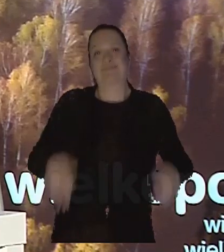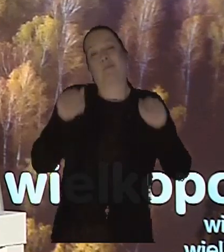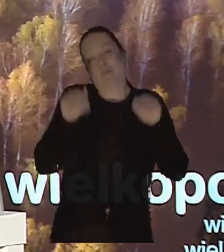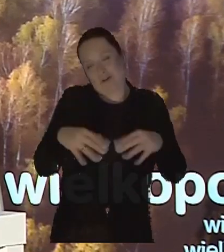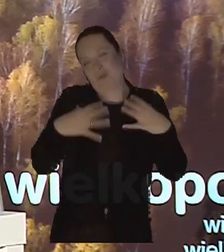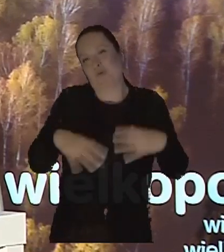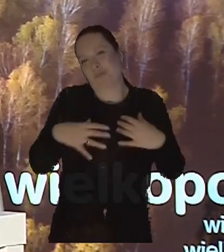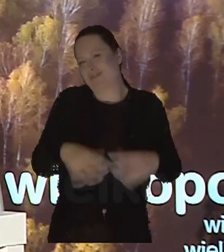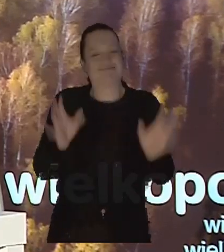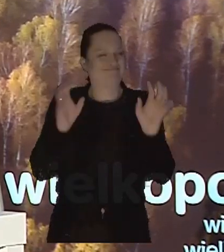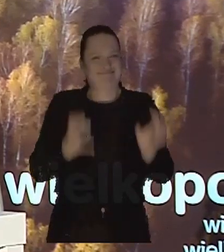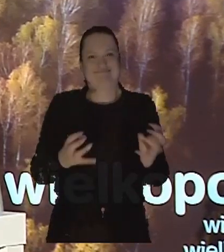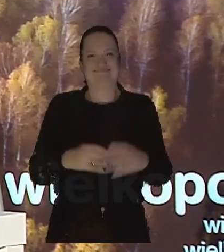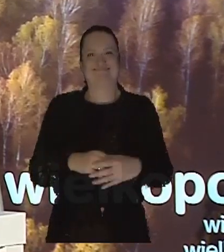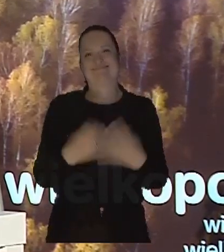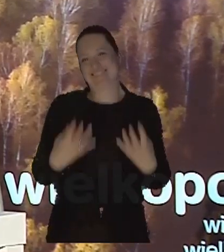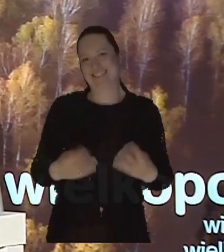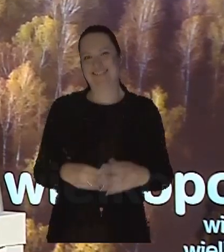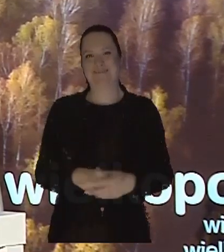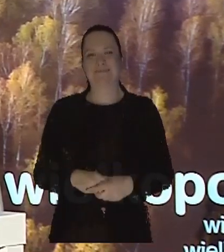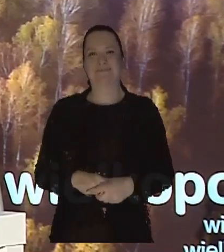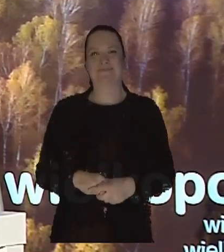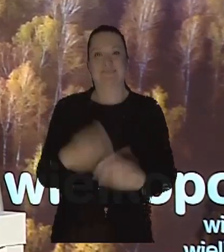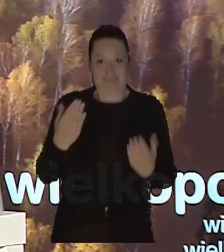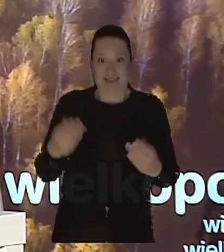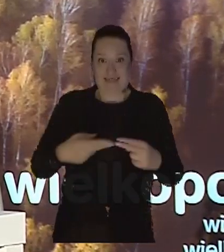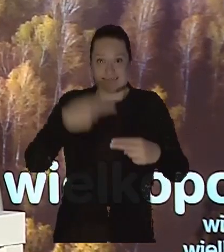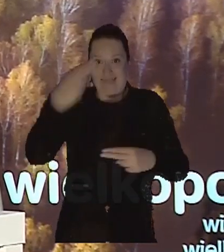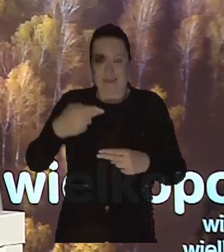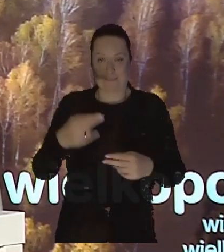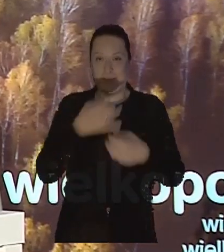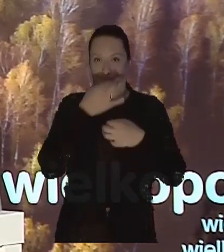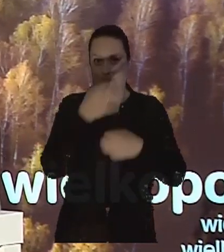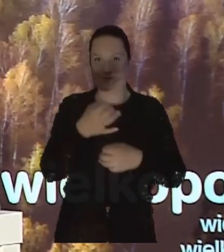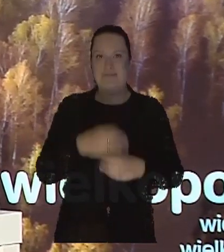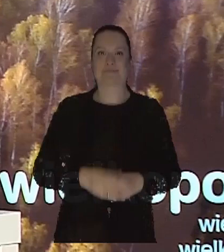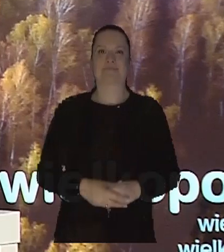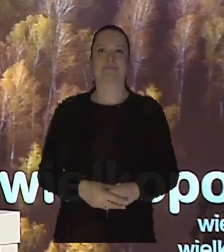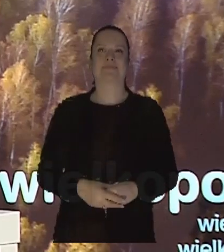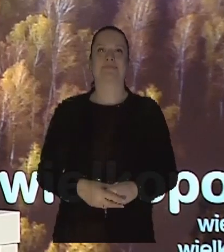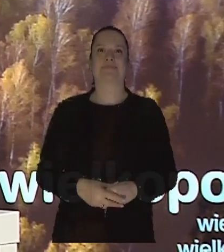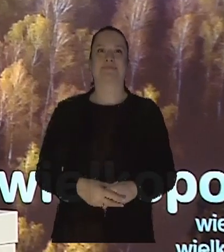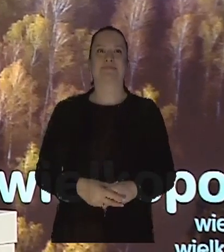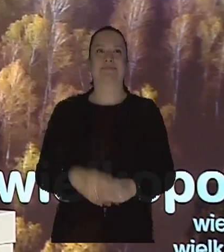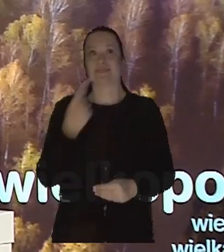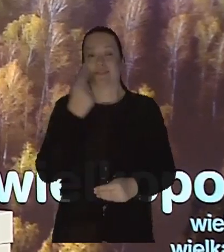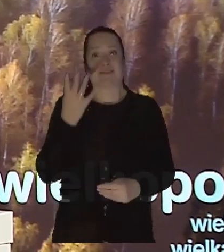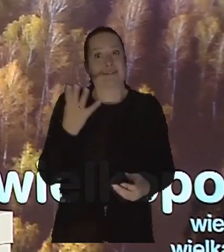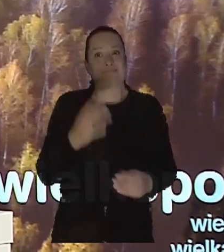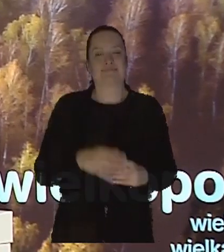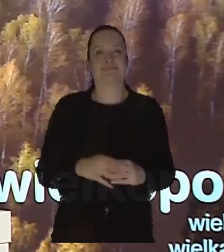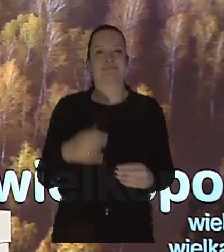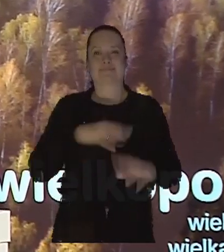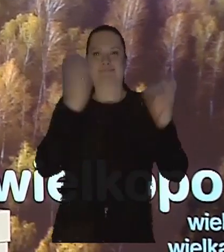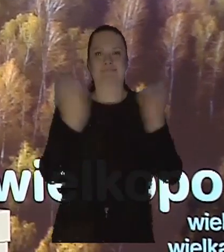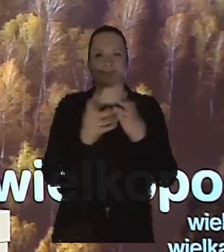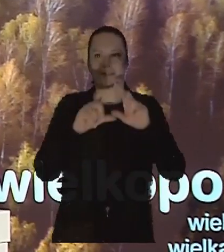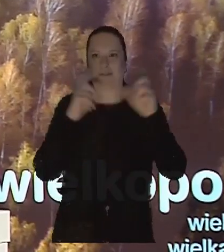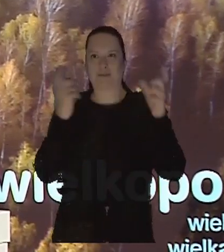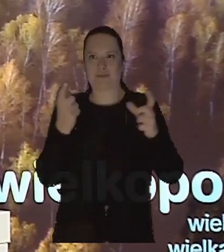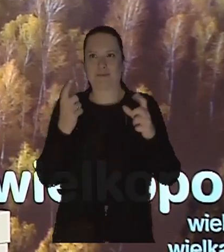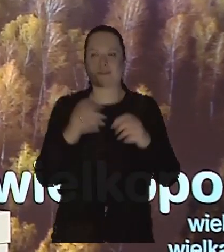najbardziej. Dobrze. To co? Następne pytanie. Zobaczymy, jak to będzie. Podsumujemy pytanie